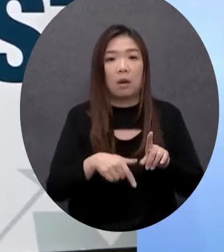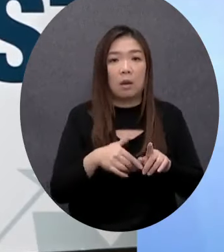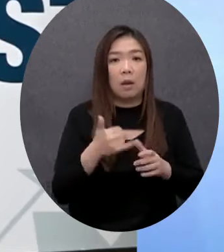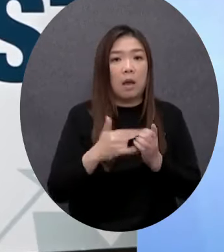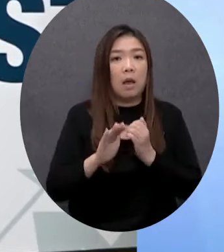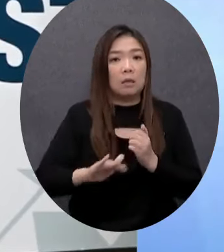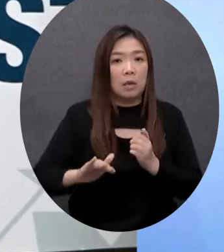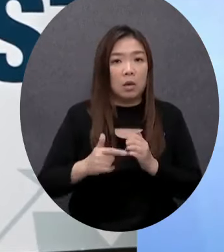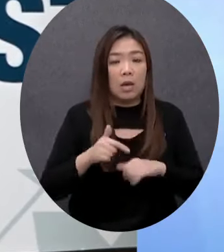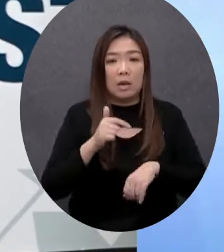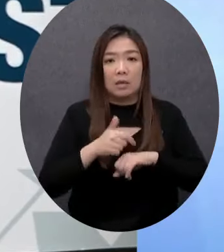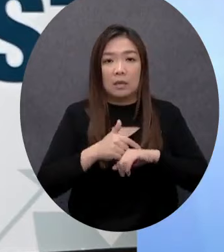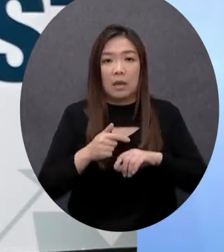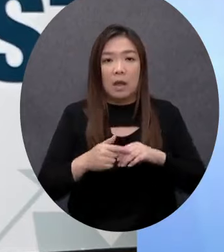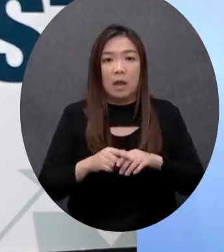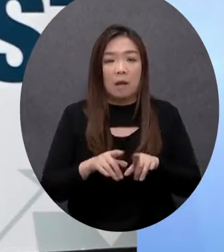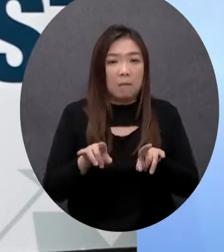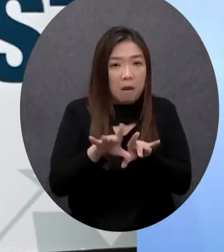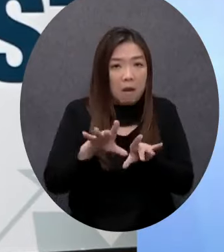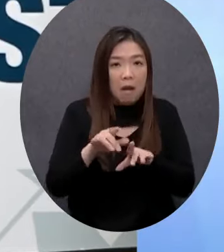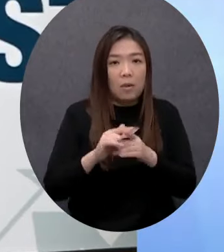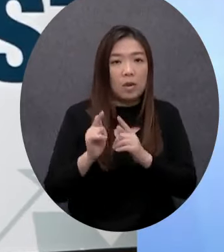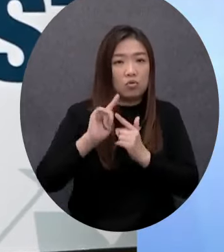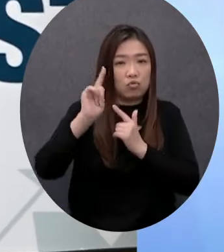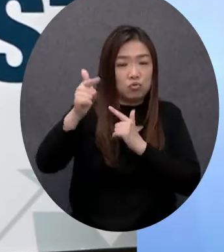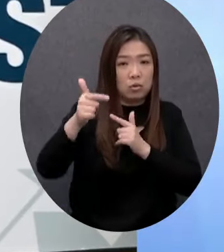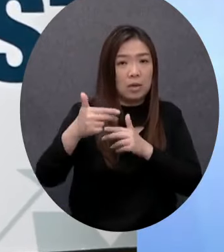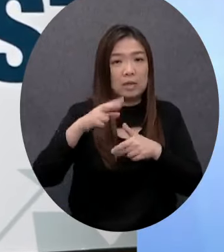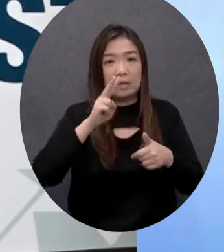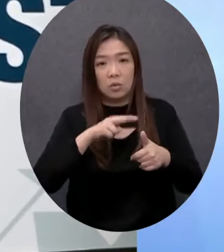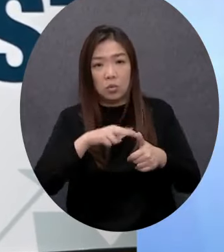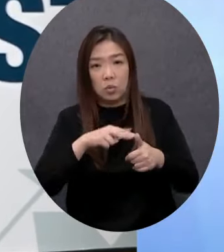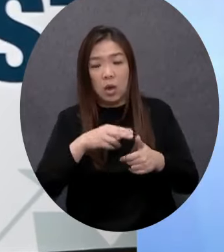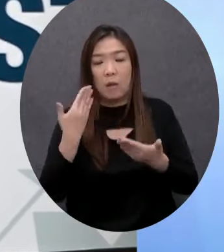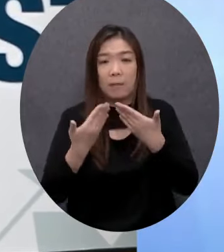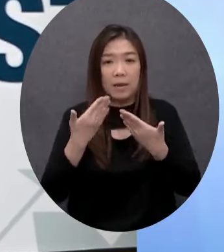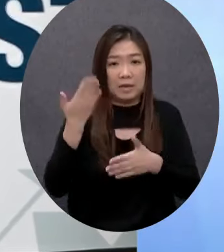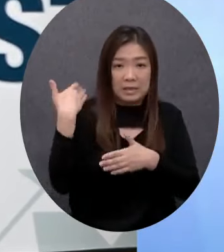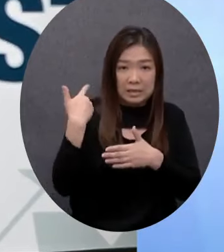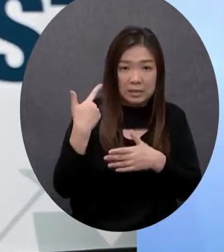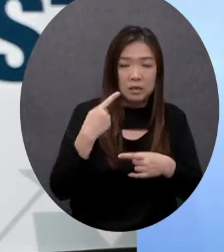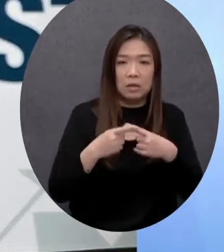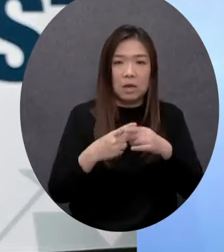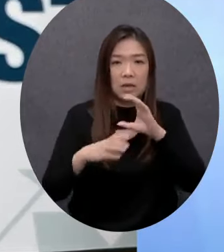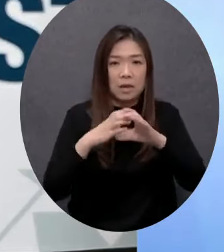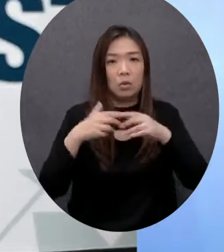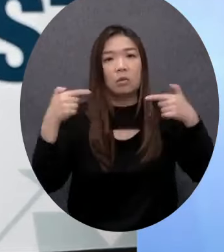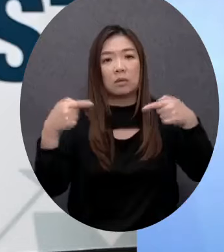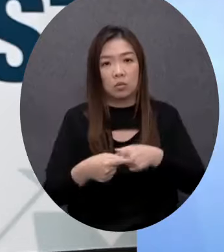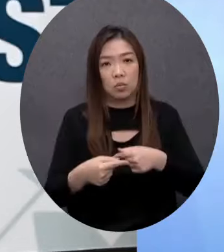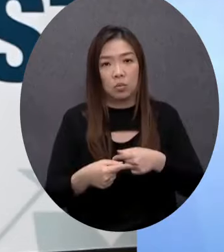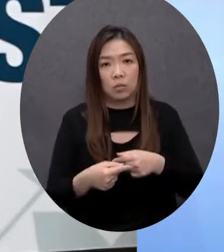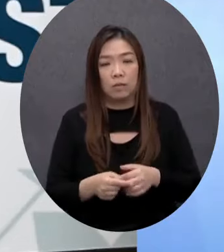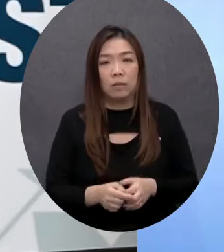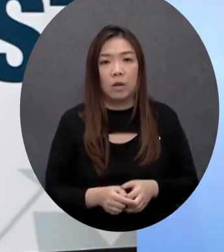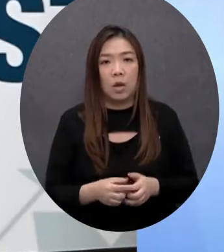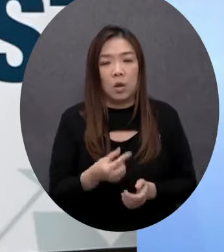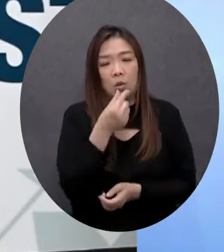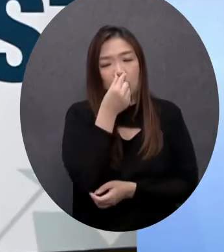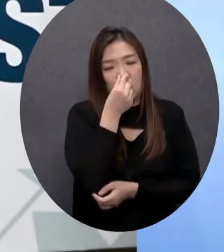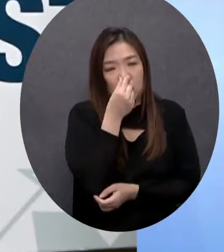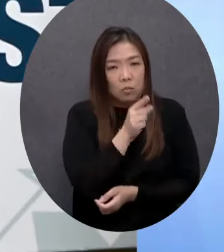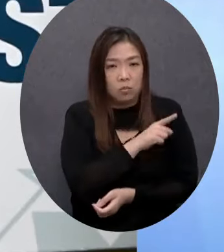個時差或甚至乎咧喺遠端嗰個照顧咧，其實比以前真係少咗個溝通。咁明顯地咧，其實喺一個孤單感啦，甚